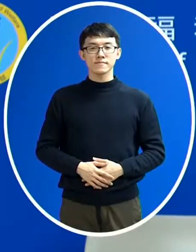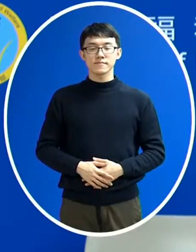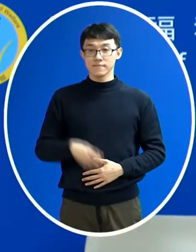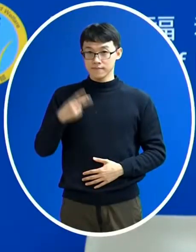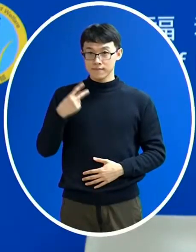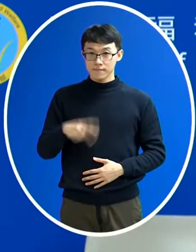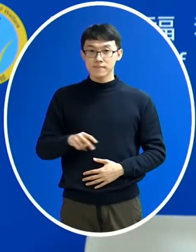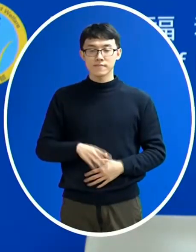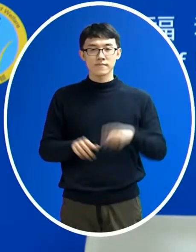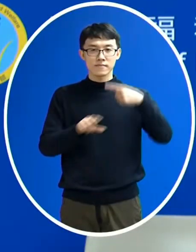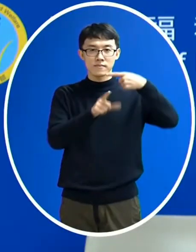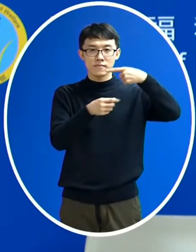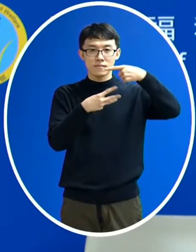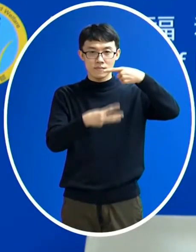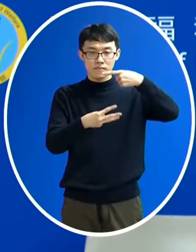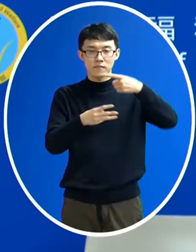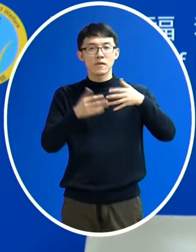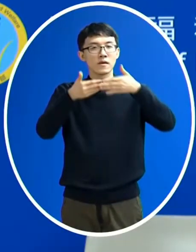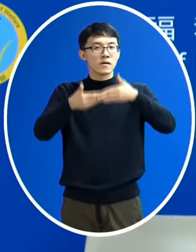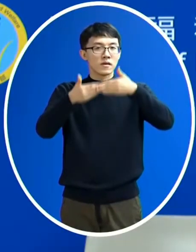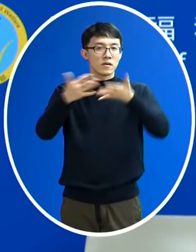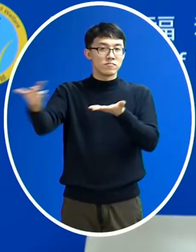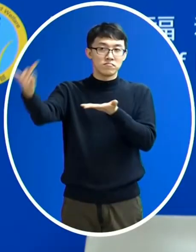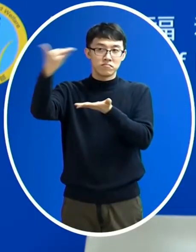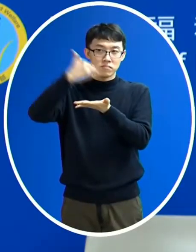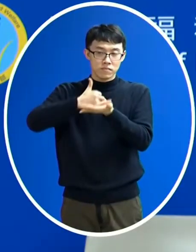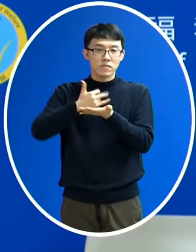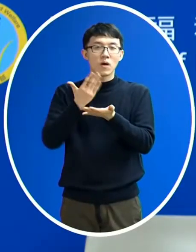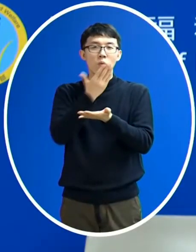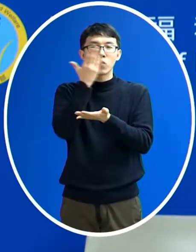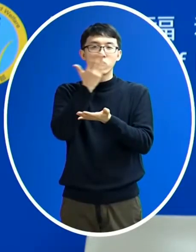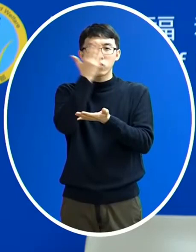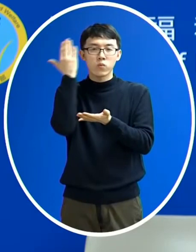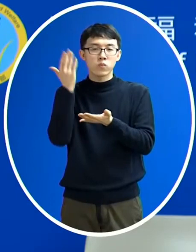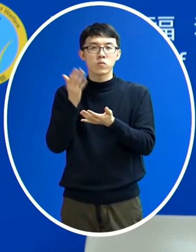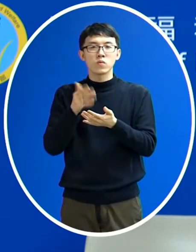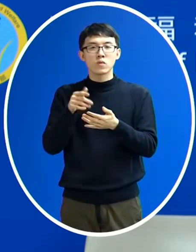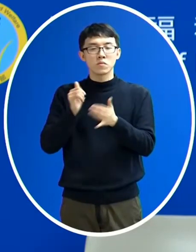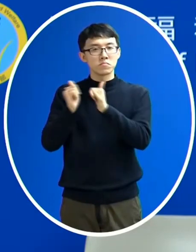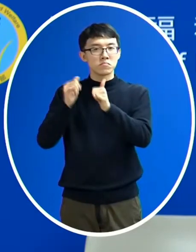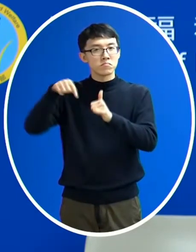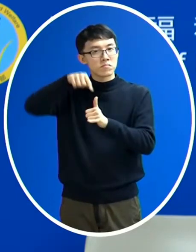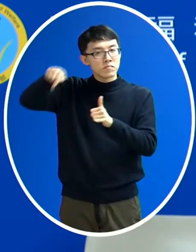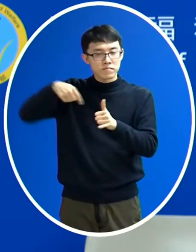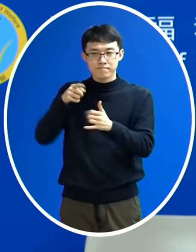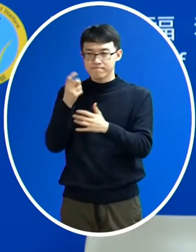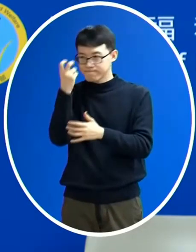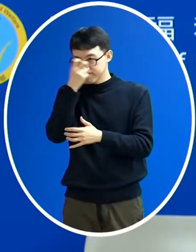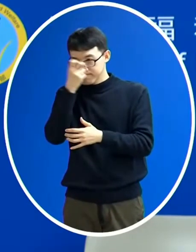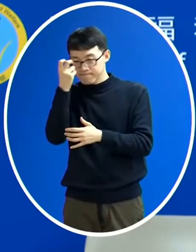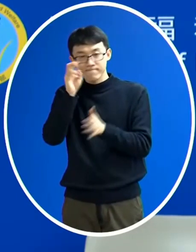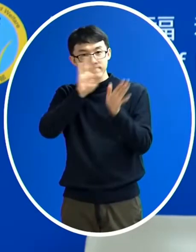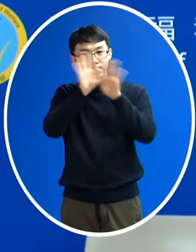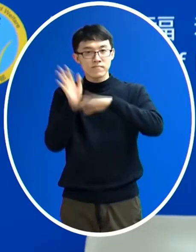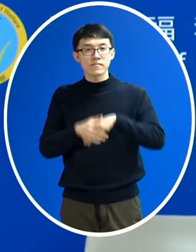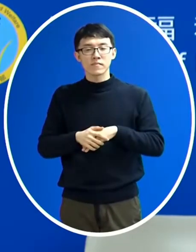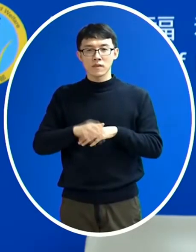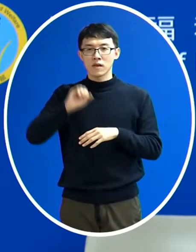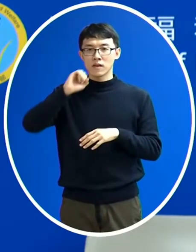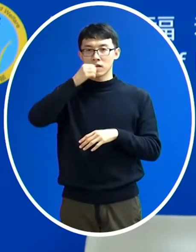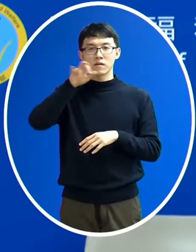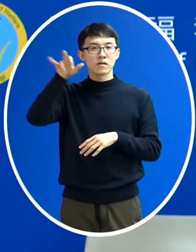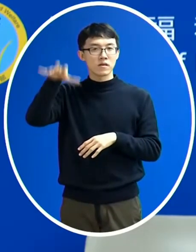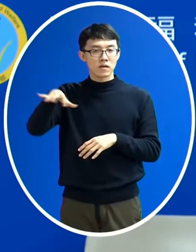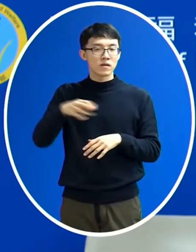另外从1月3号从中国入境来台旅客，我们这个采检的情形，那我们分这个桃园机场